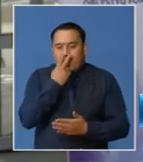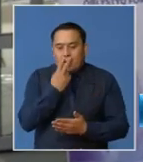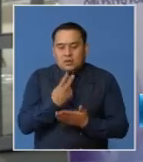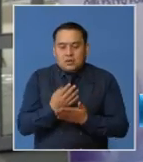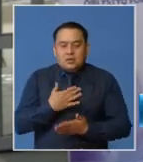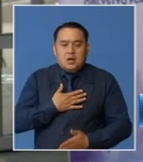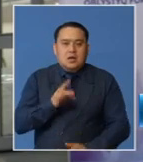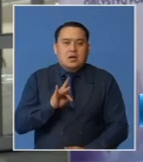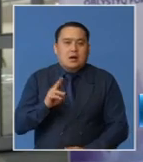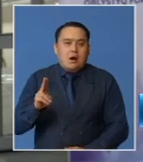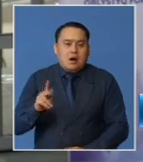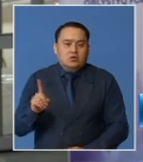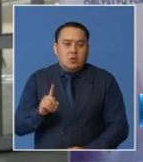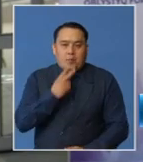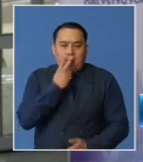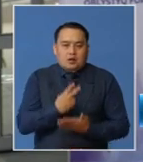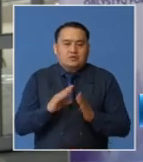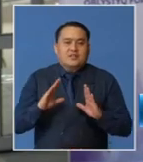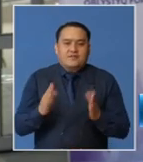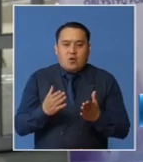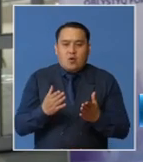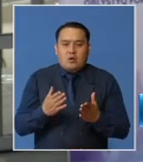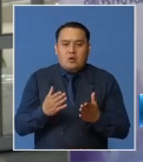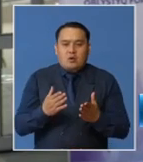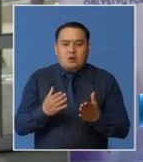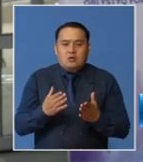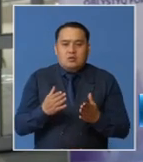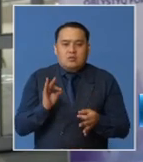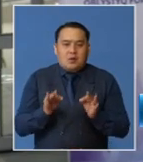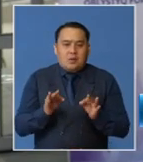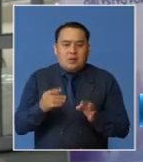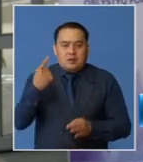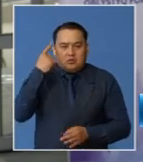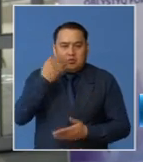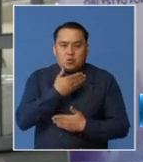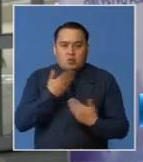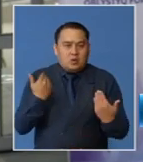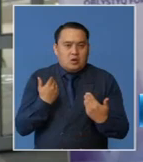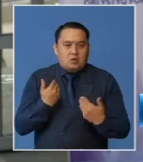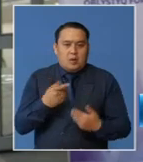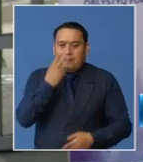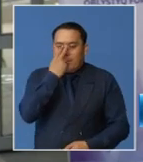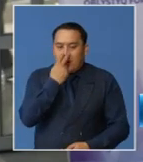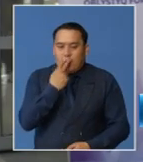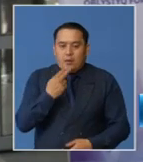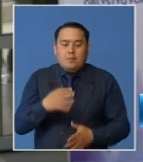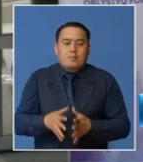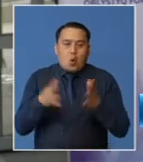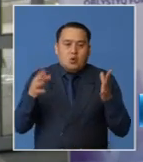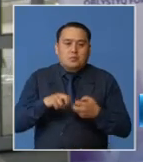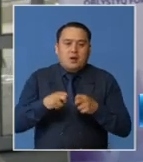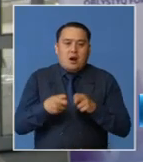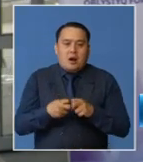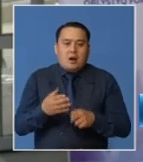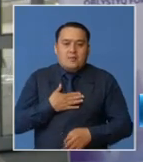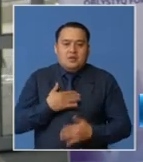нашей республики показывают, что в принципе ситуация не так хороша, как мы думаем на самом деле. Мы же привыкли на многие проблемы смотреть, а